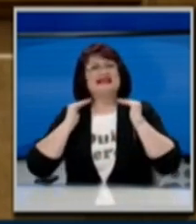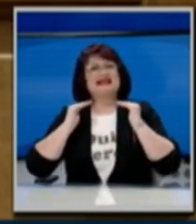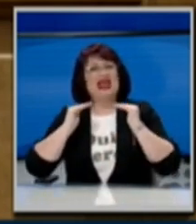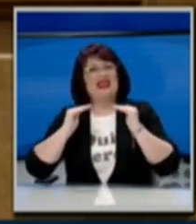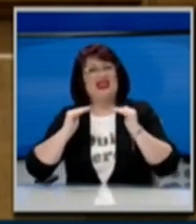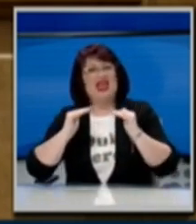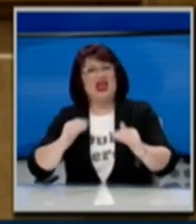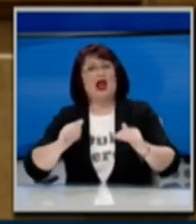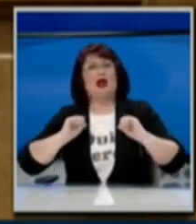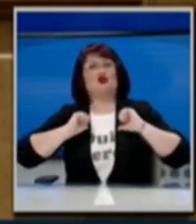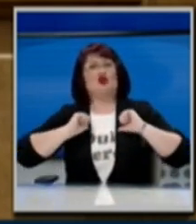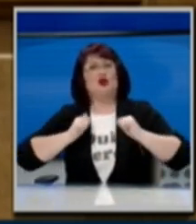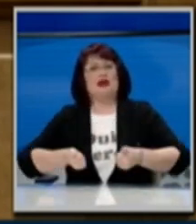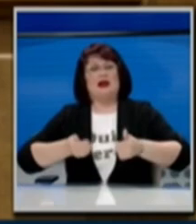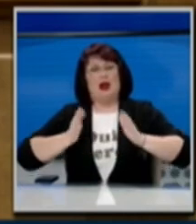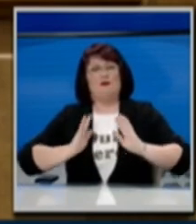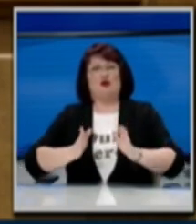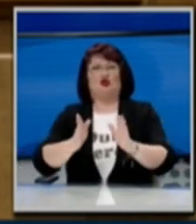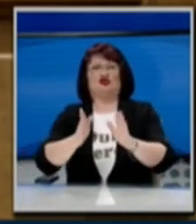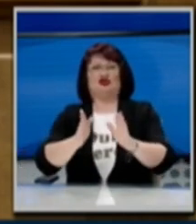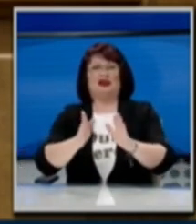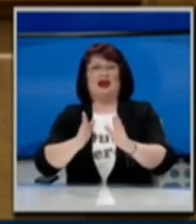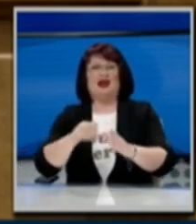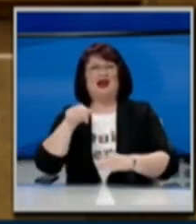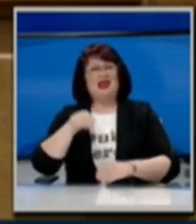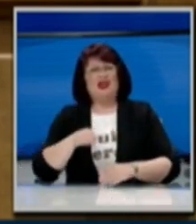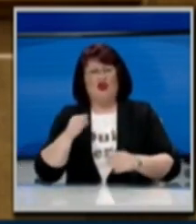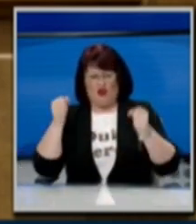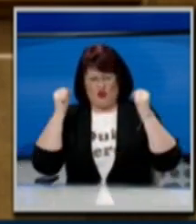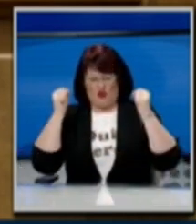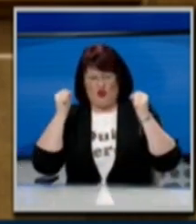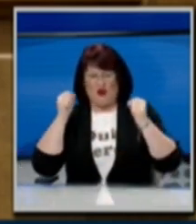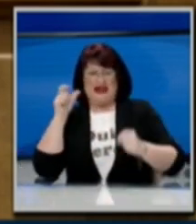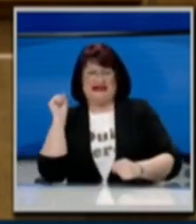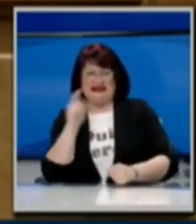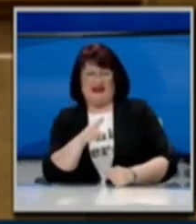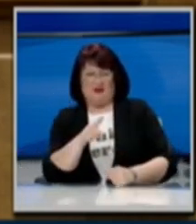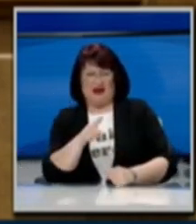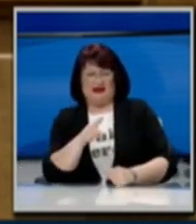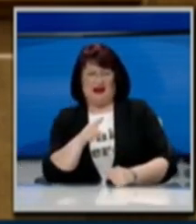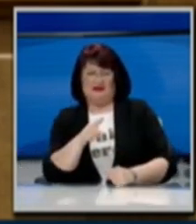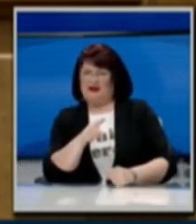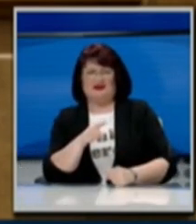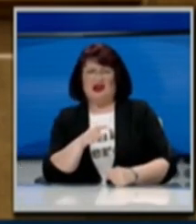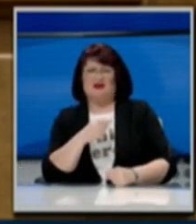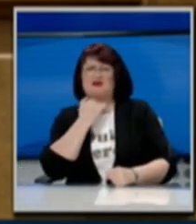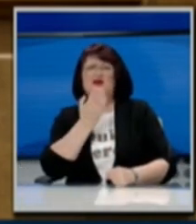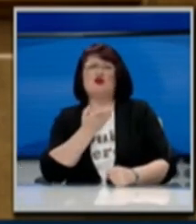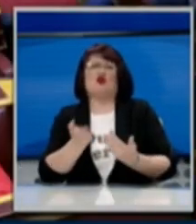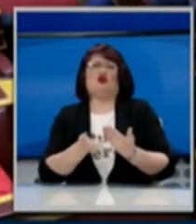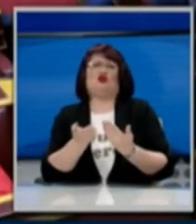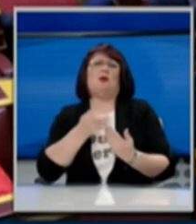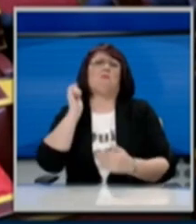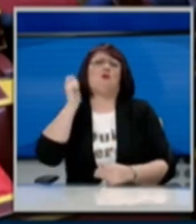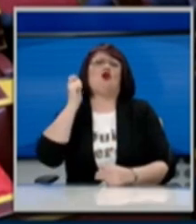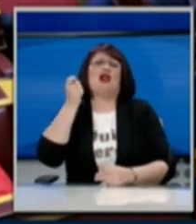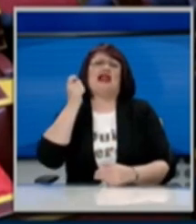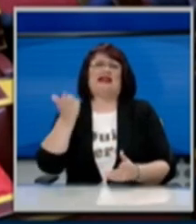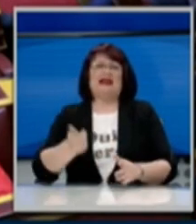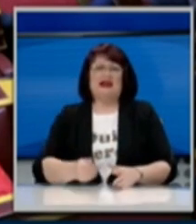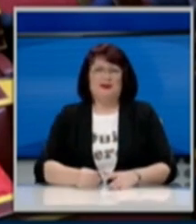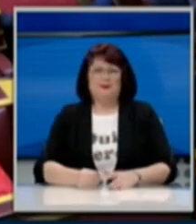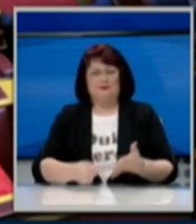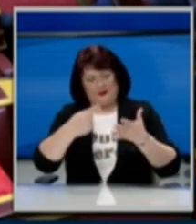τολμηρά, μπροστά. Δεν κάνουν τα συνθήματα τις πολιτικές. Και την εξαγγελία